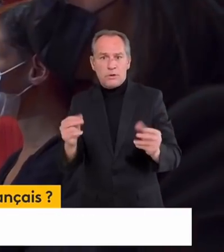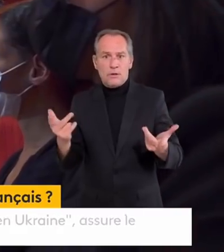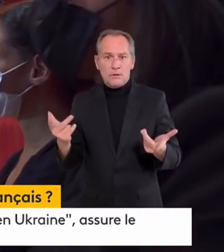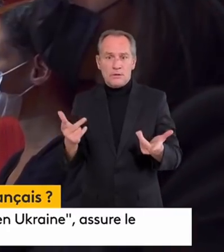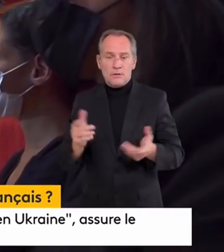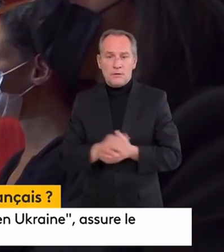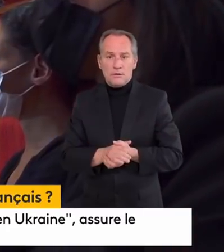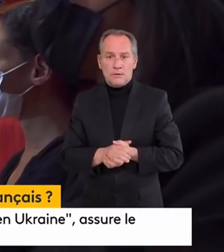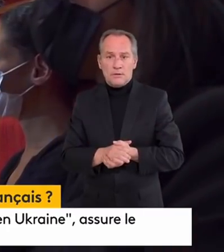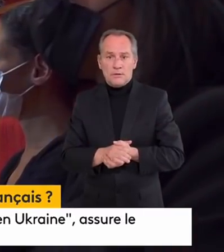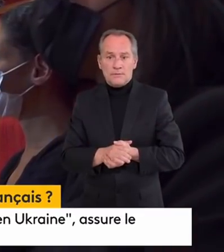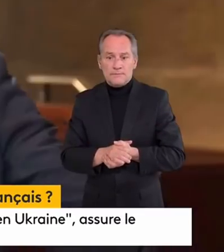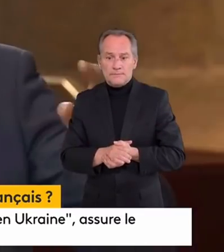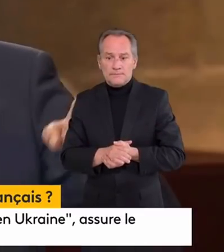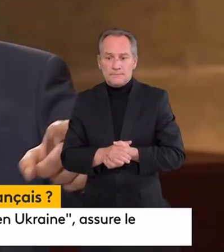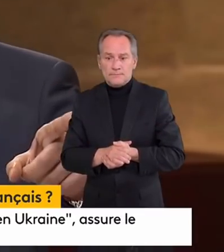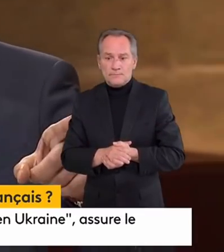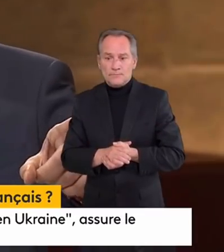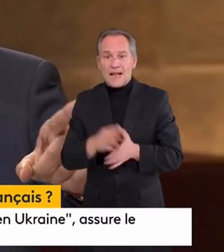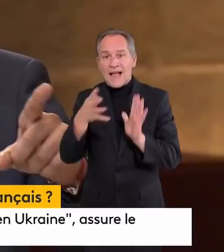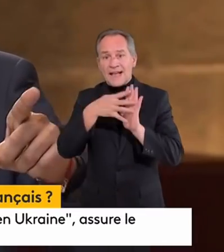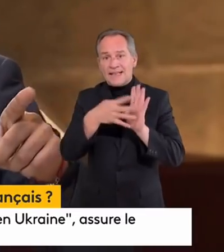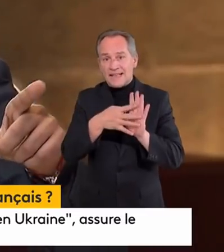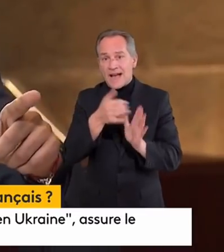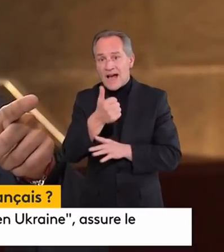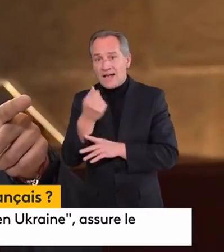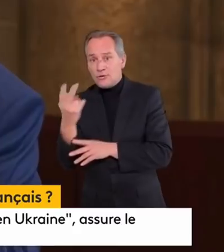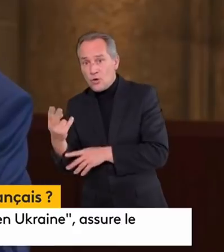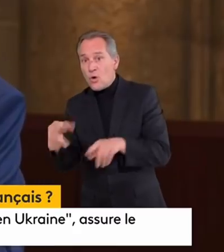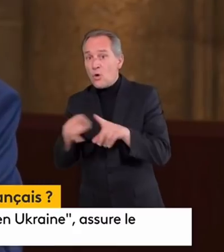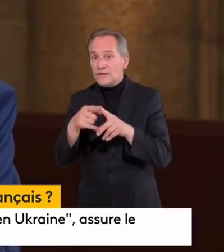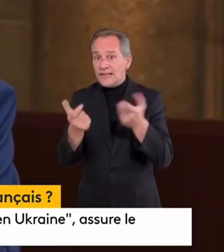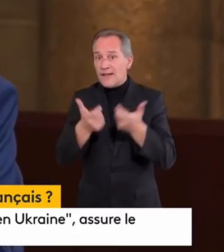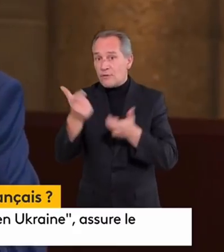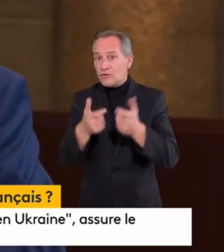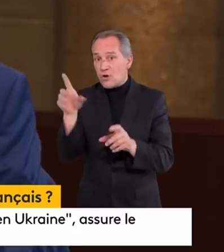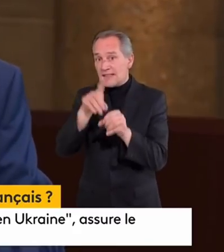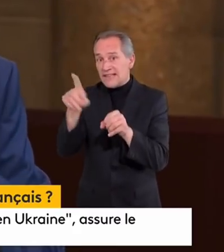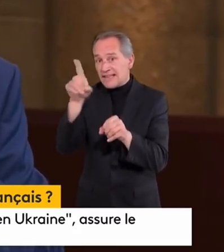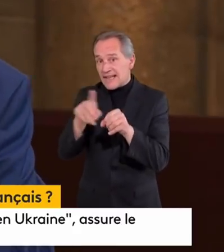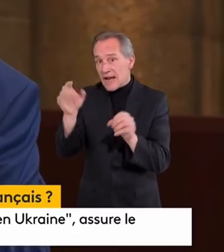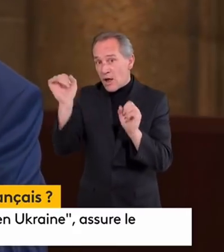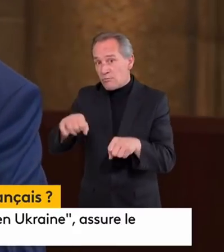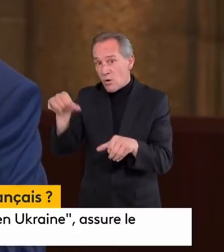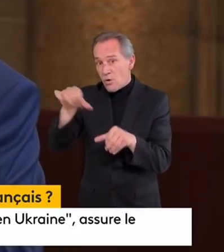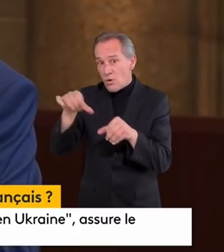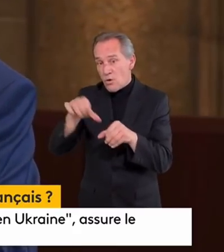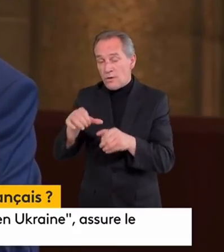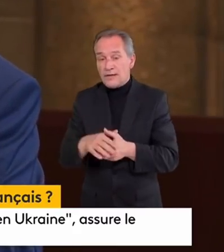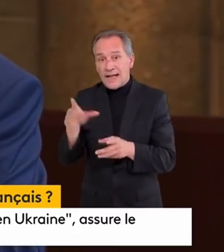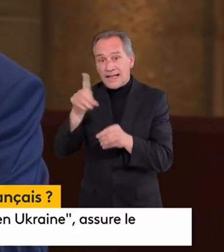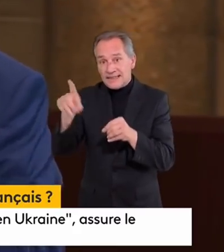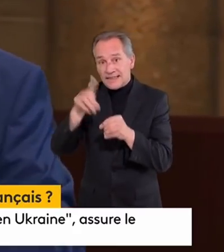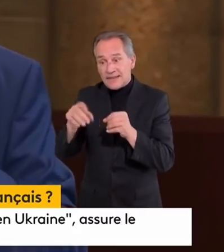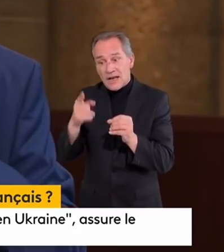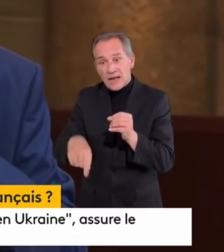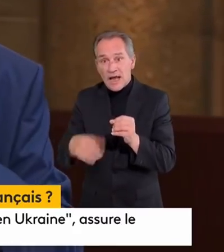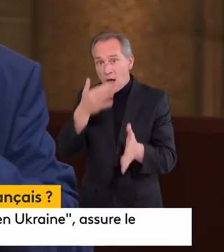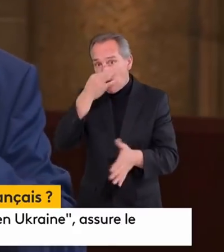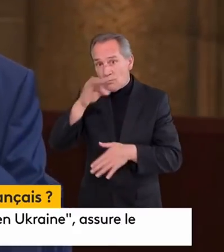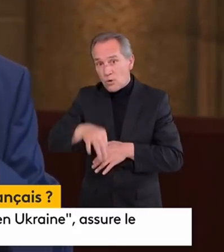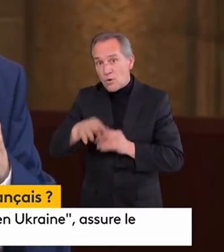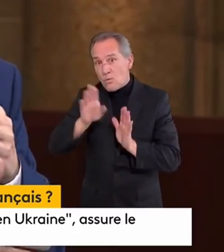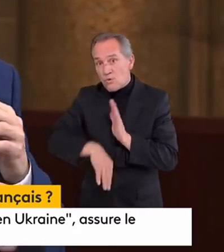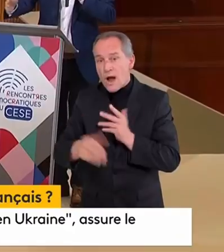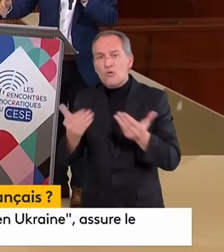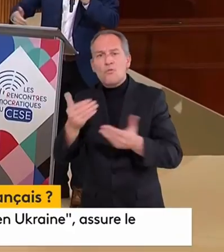2, ça comprend aussi certains véhicules diesel, on le précise. Ça comprend, c'est les certains véhicules diesel qui sont moins polluants que les anciens modèles. Oui, mais ça,